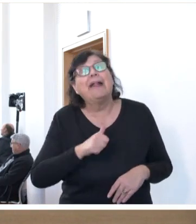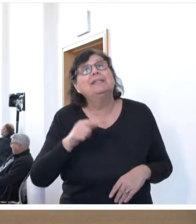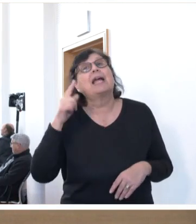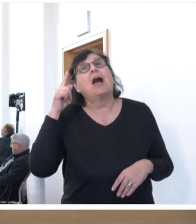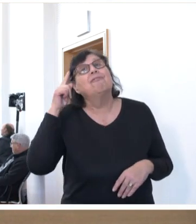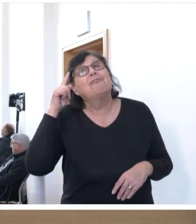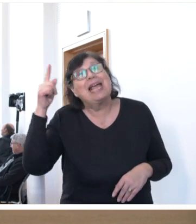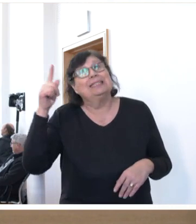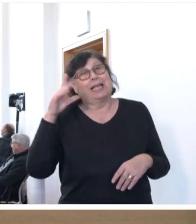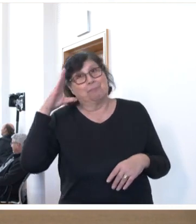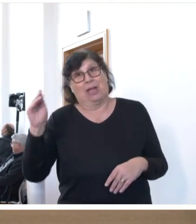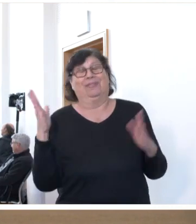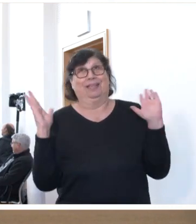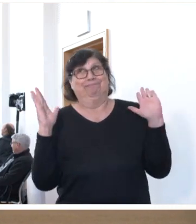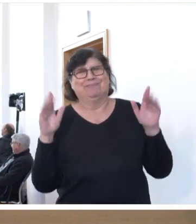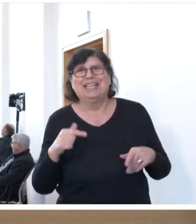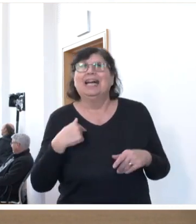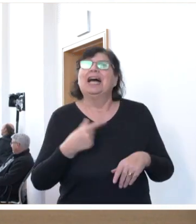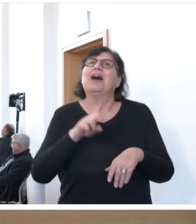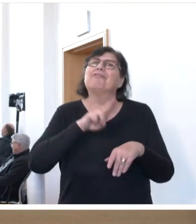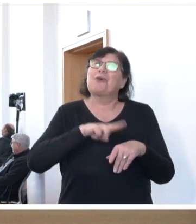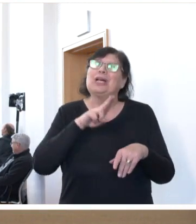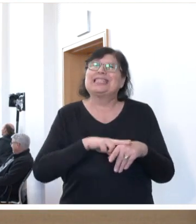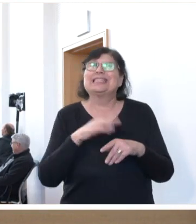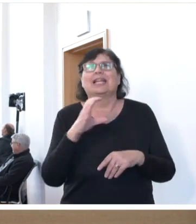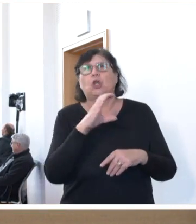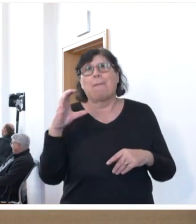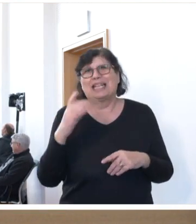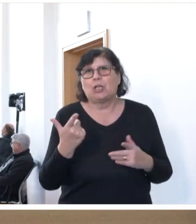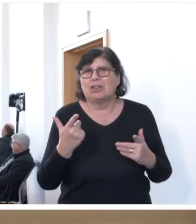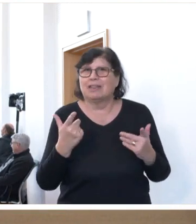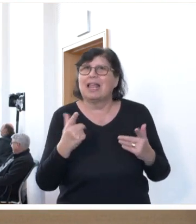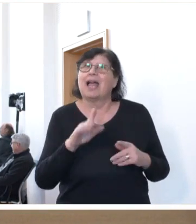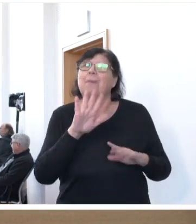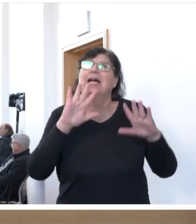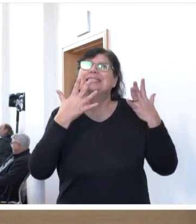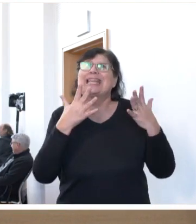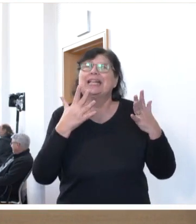das hast du jetzt gesagt, Fraktionsvorsitzenden Ulrich Commerson, der am